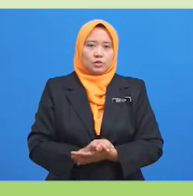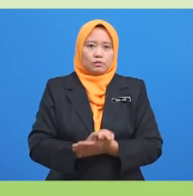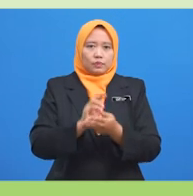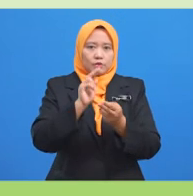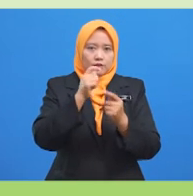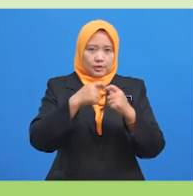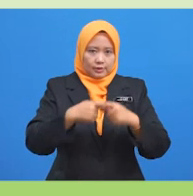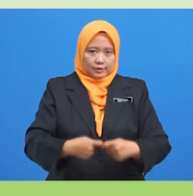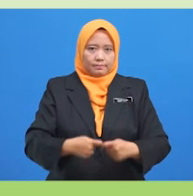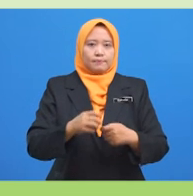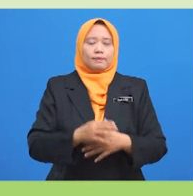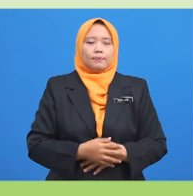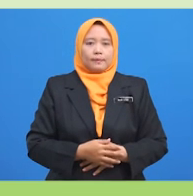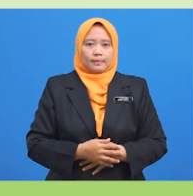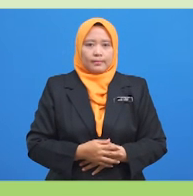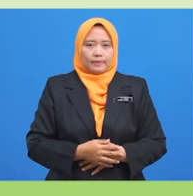RM195 dan kos tetap ialah